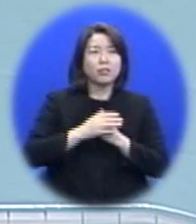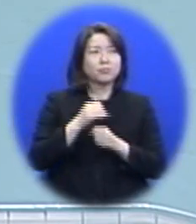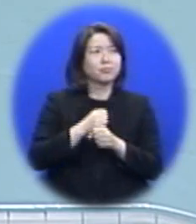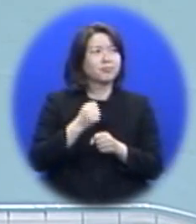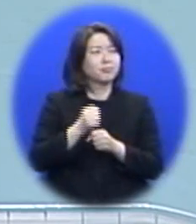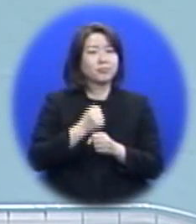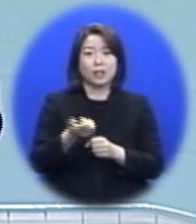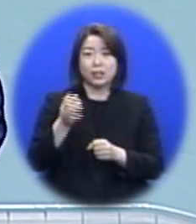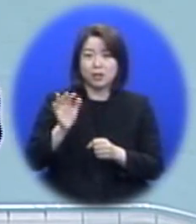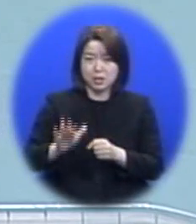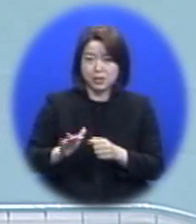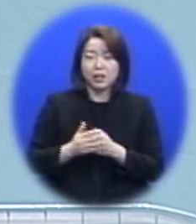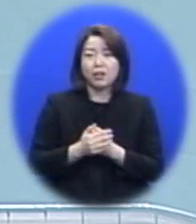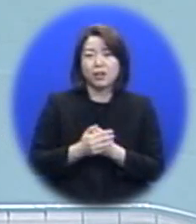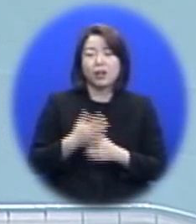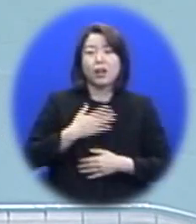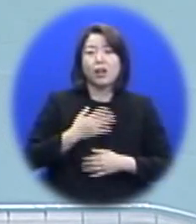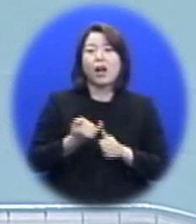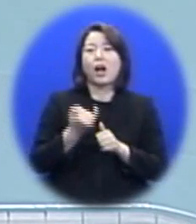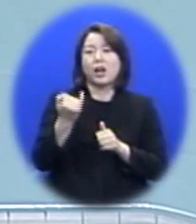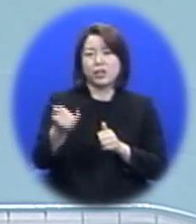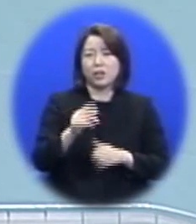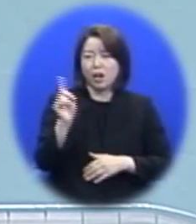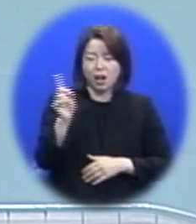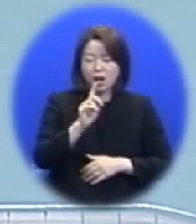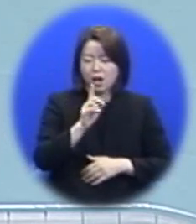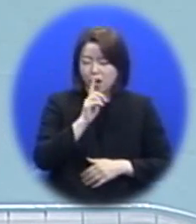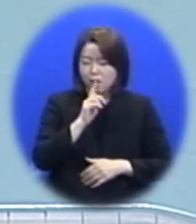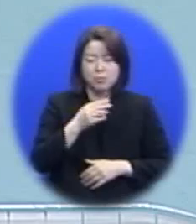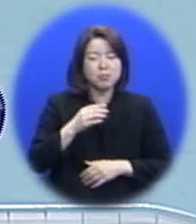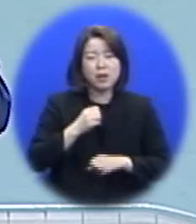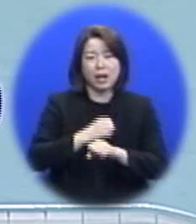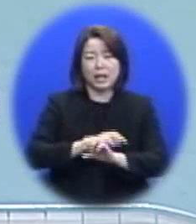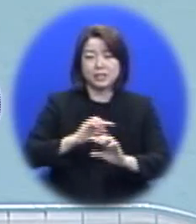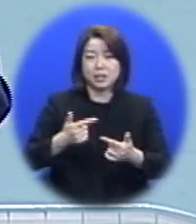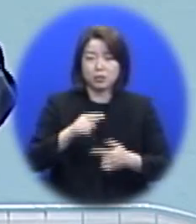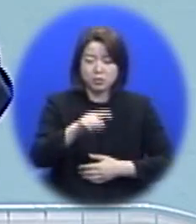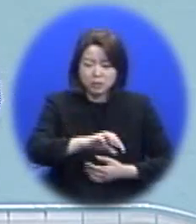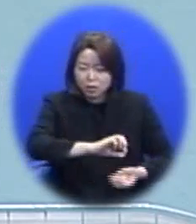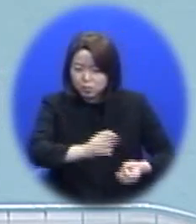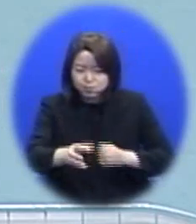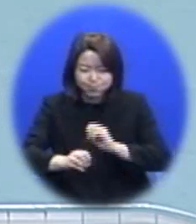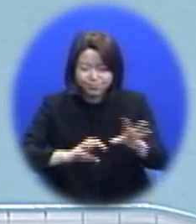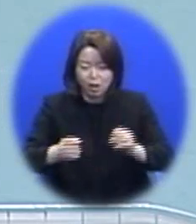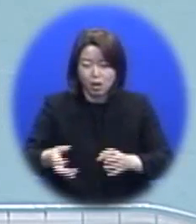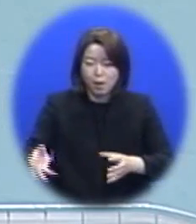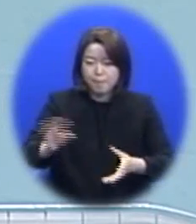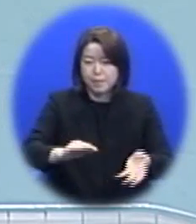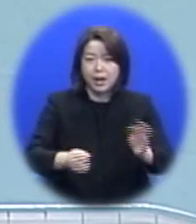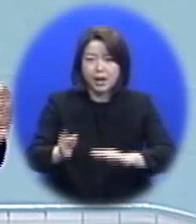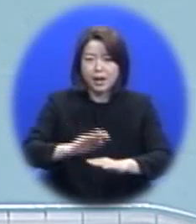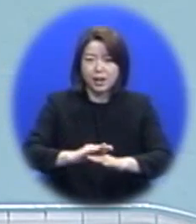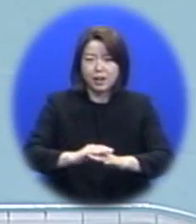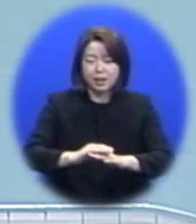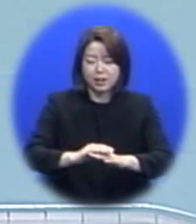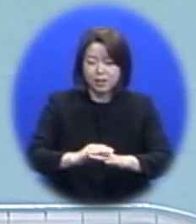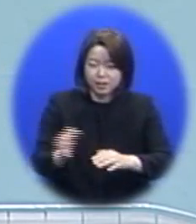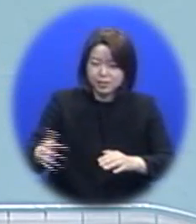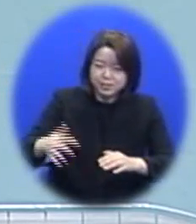난감한데 아내가 아무 말을 하지 않고 그 다 쏟아진 밥이랑 국이랑 반찬을